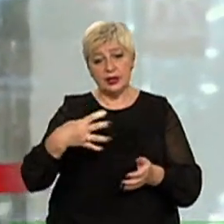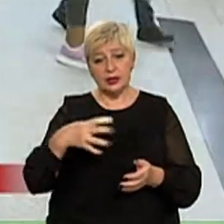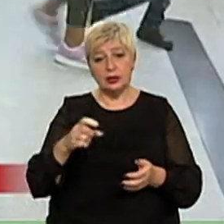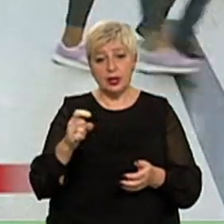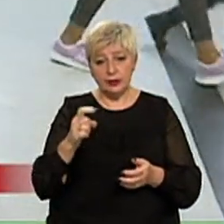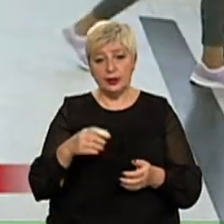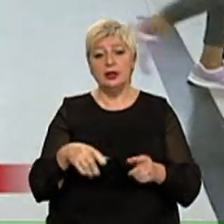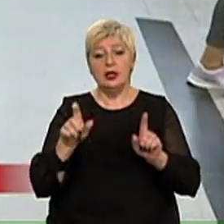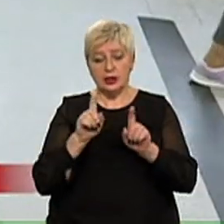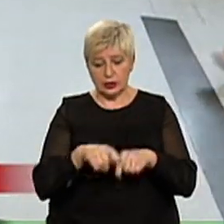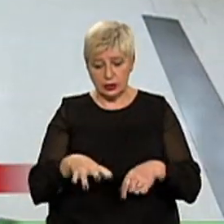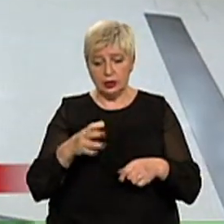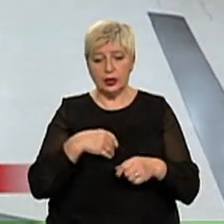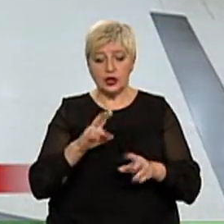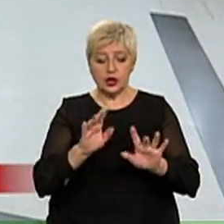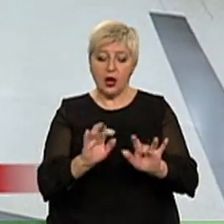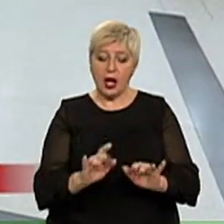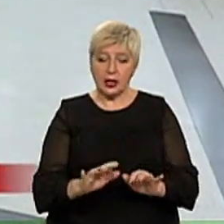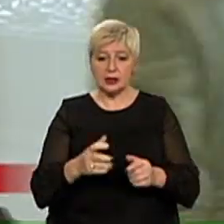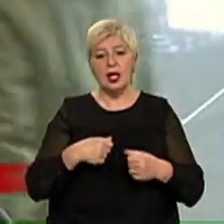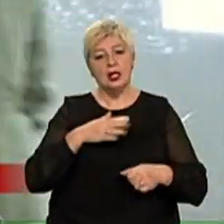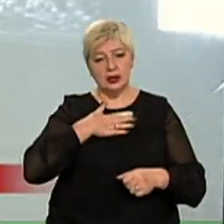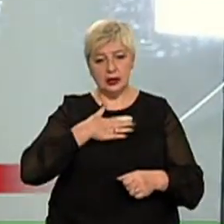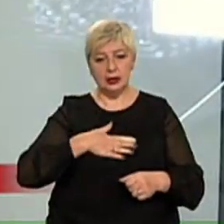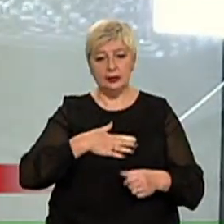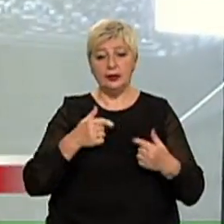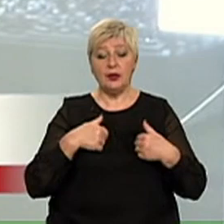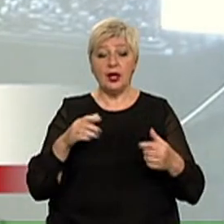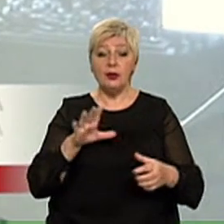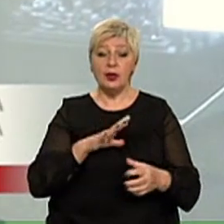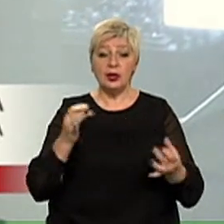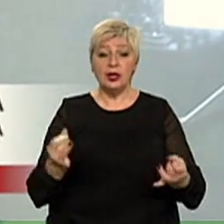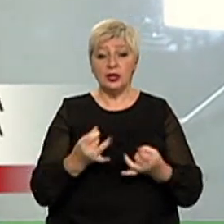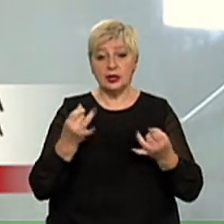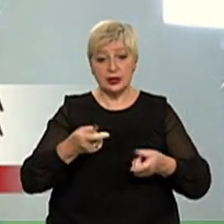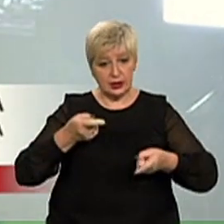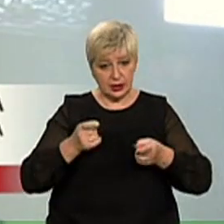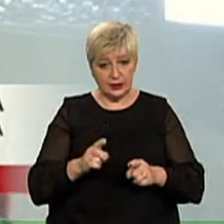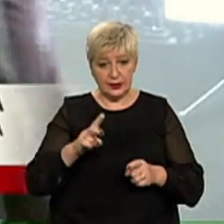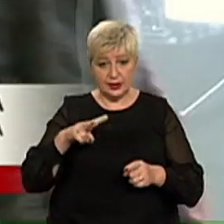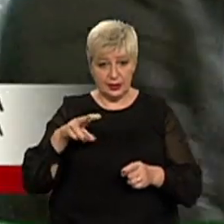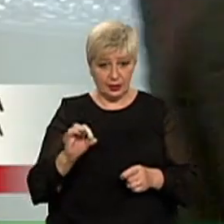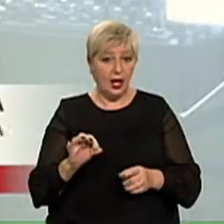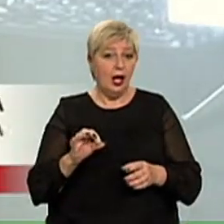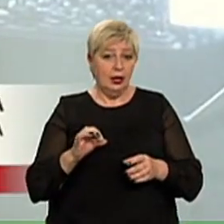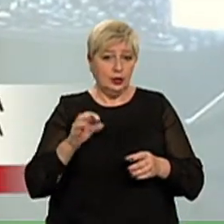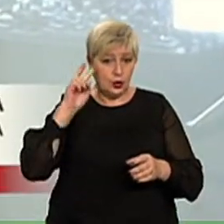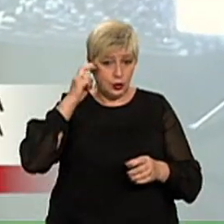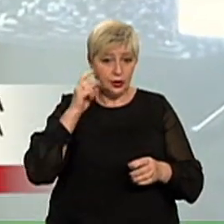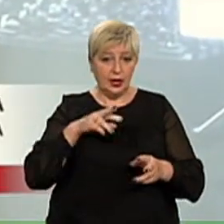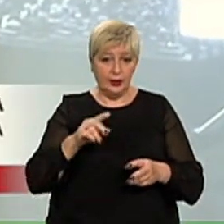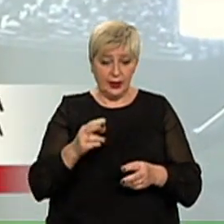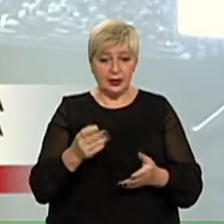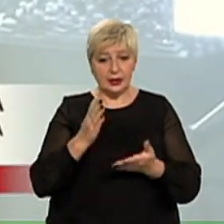ж до каси за своїми покупками, але задоволена. Мені було цікаво, дійсно, чи чорна п'ятниця є